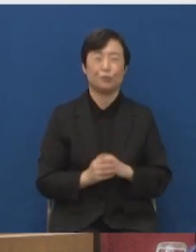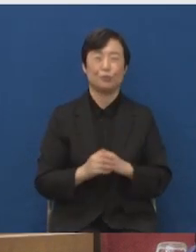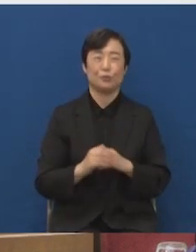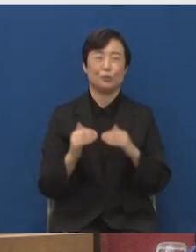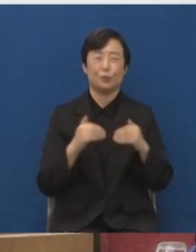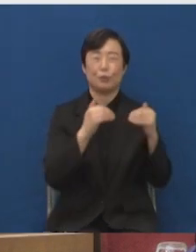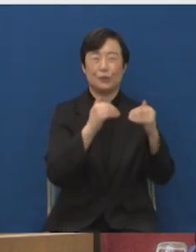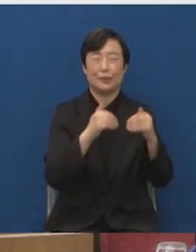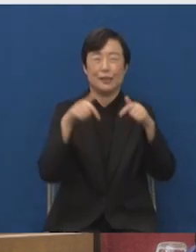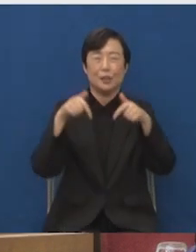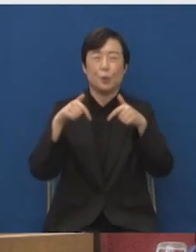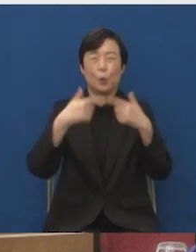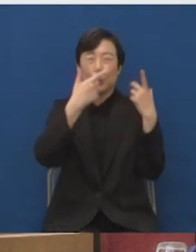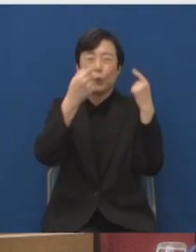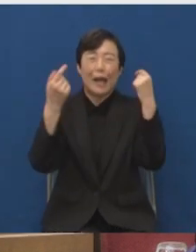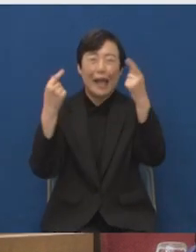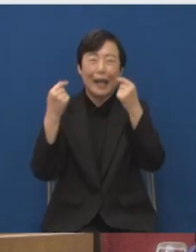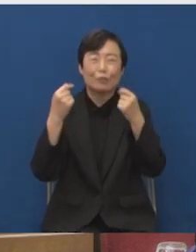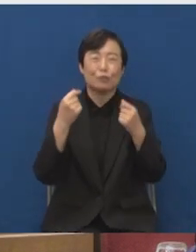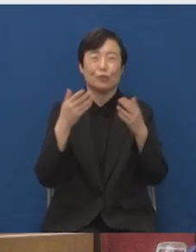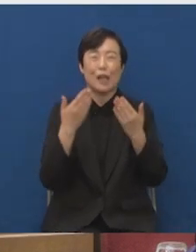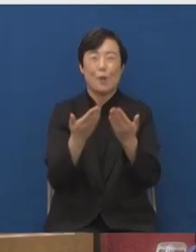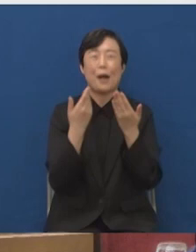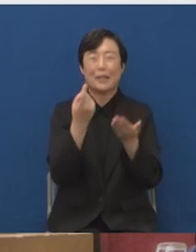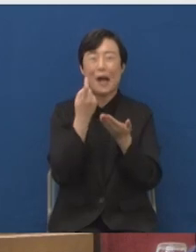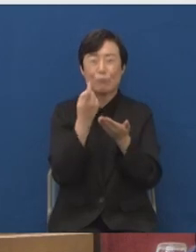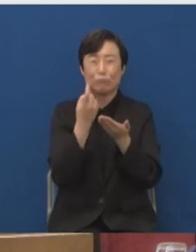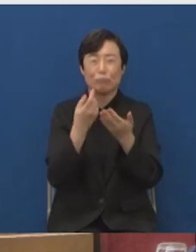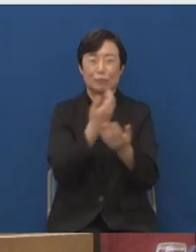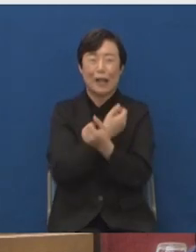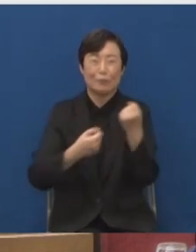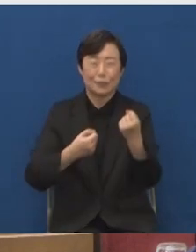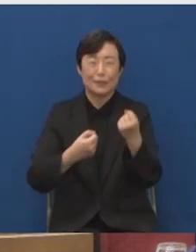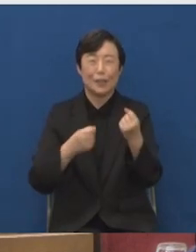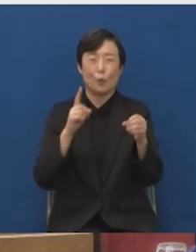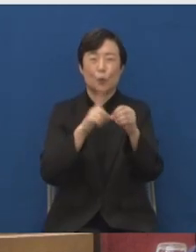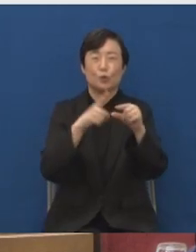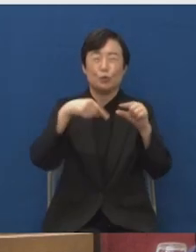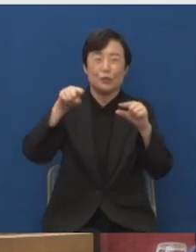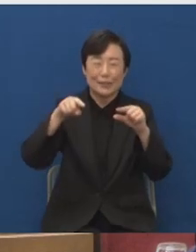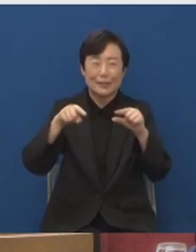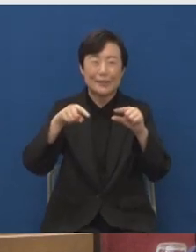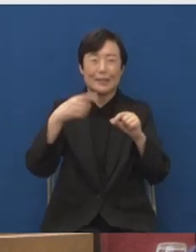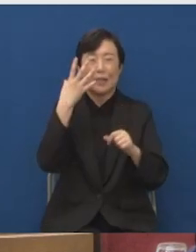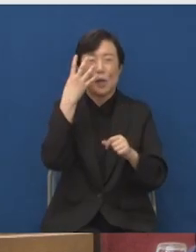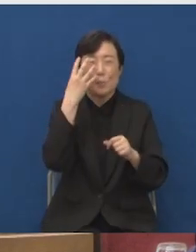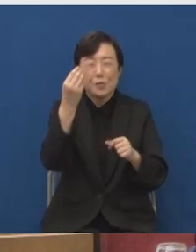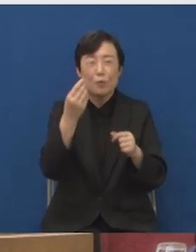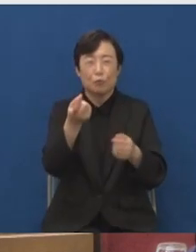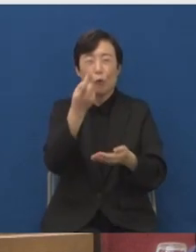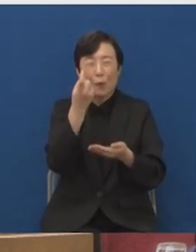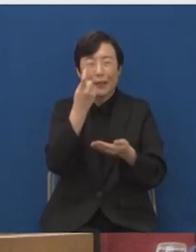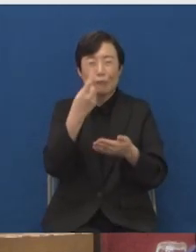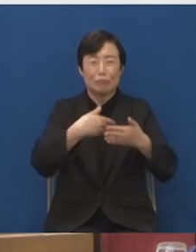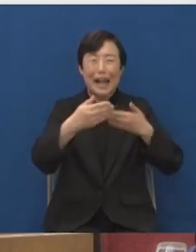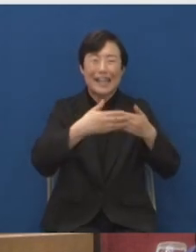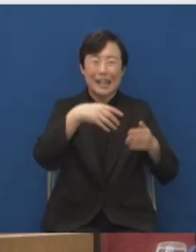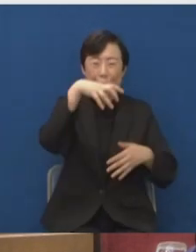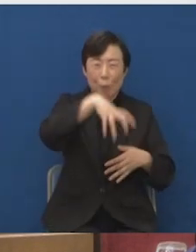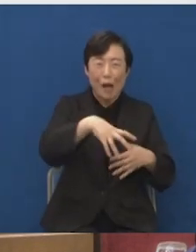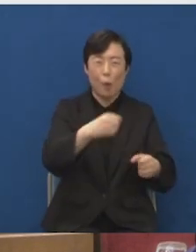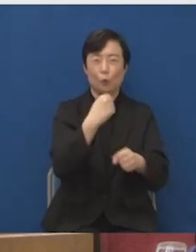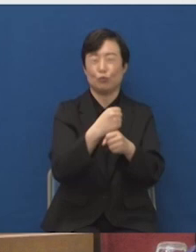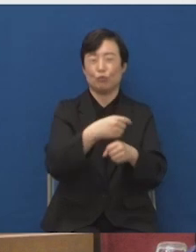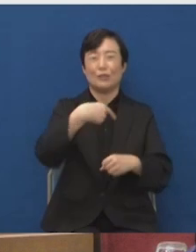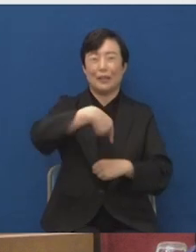等で学ぶ学生を対象に、京都の多様で奥深い魅力を学ぶ体験の場を創出してまいります。続きま